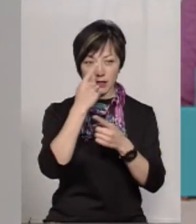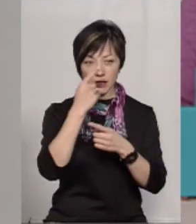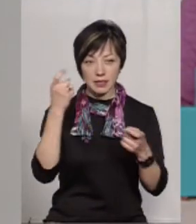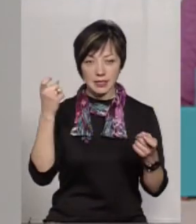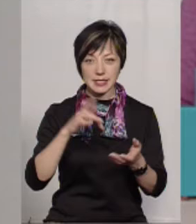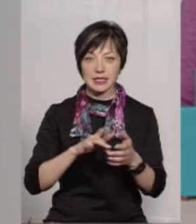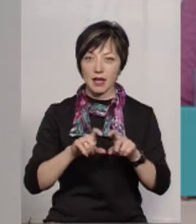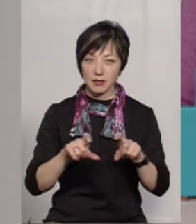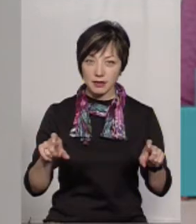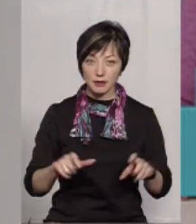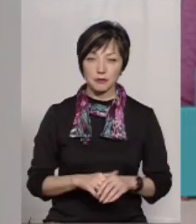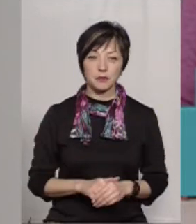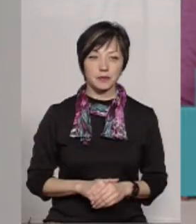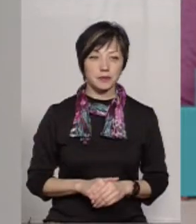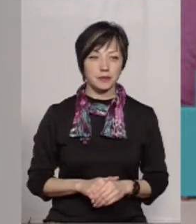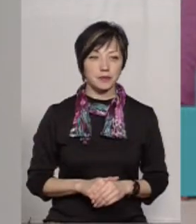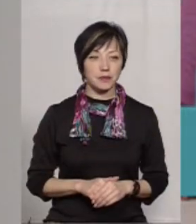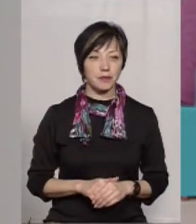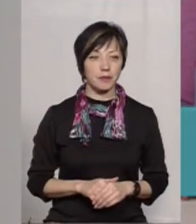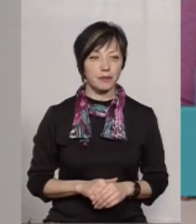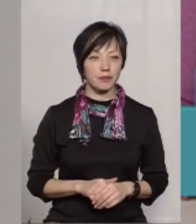туристично-інформаційний центр.